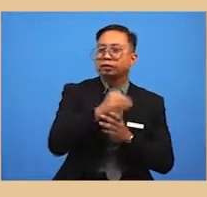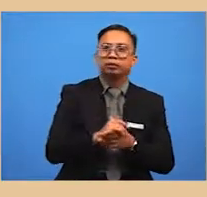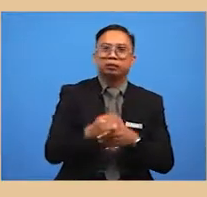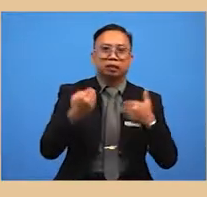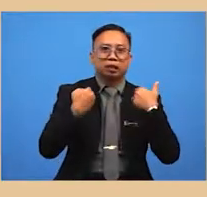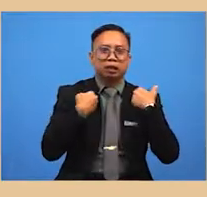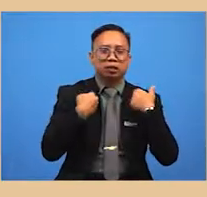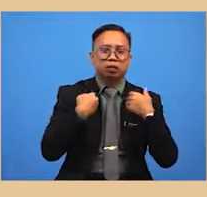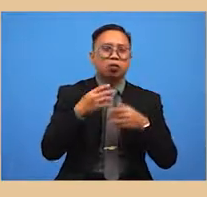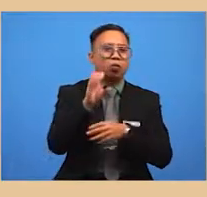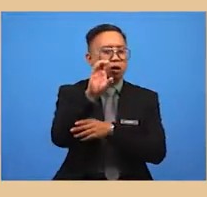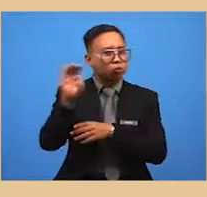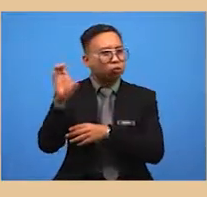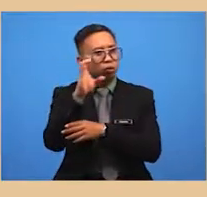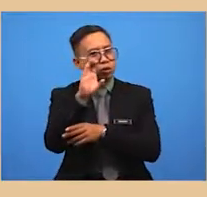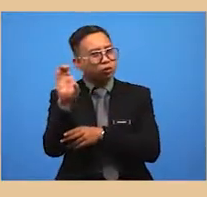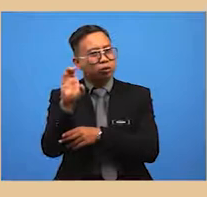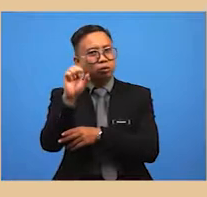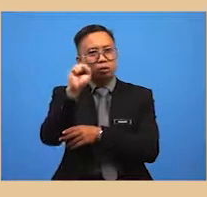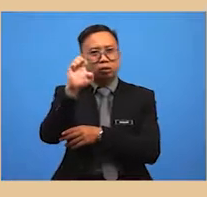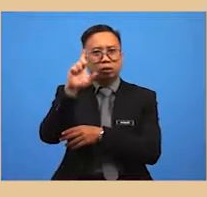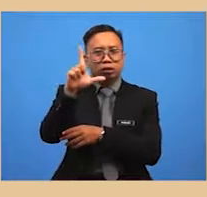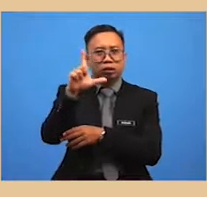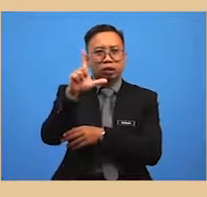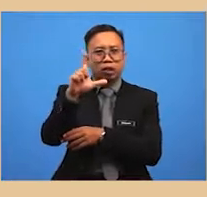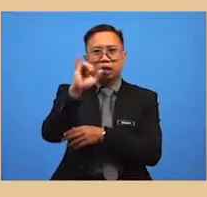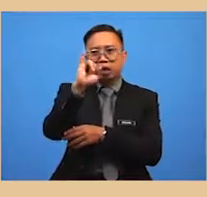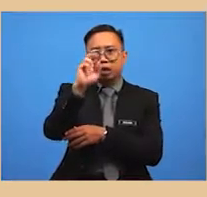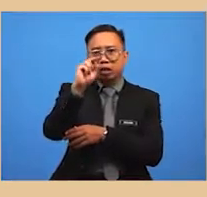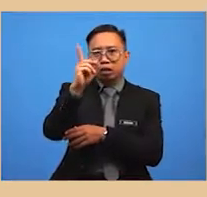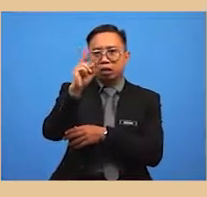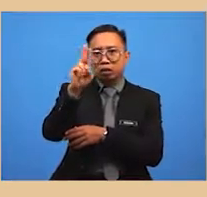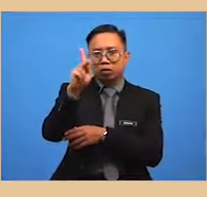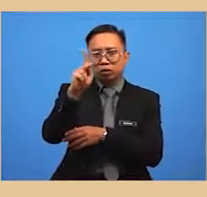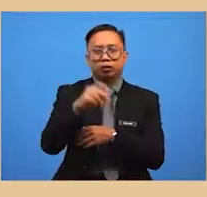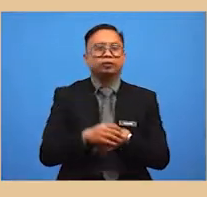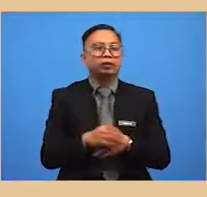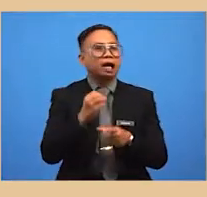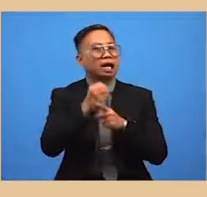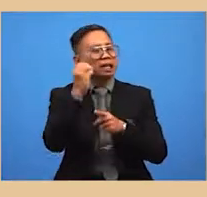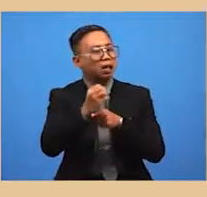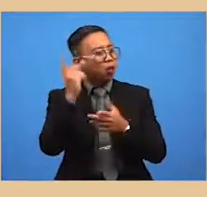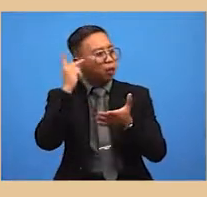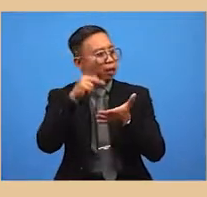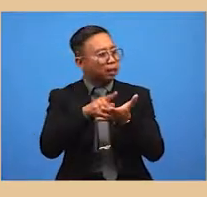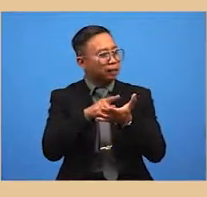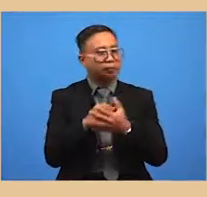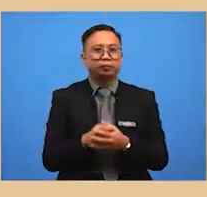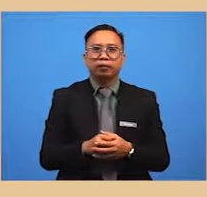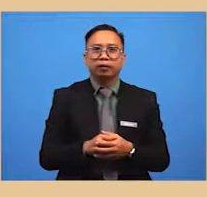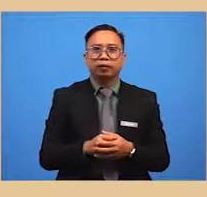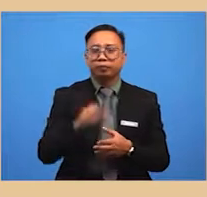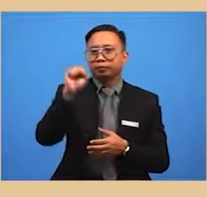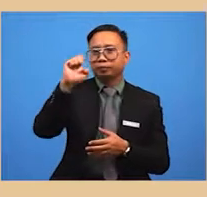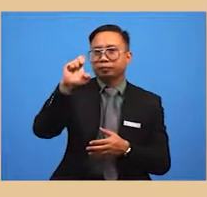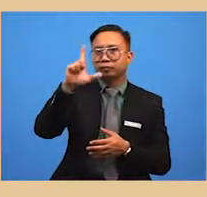terdapat beratus-ratus sel induk de bunga ataupun dikenali sebagai